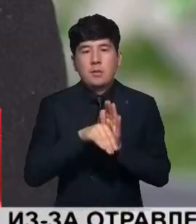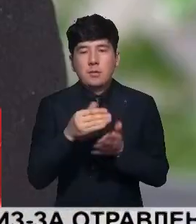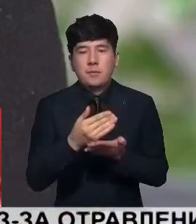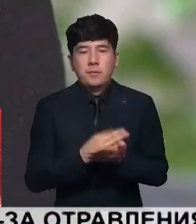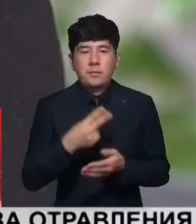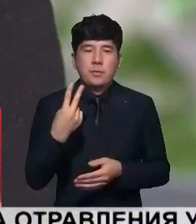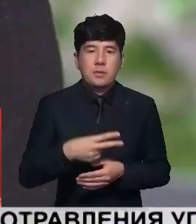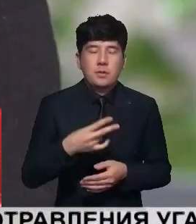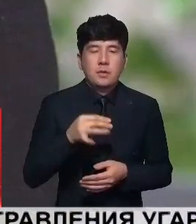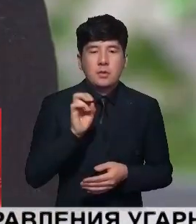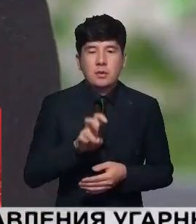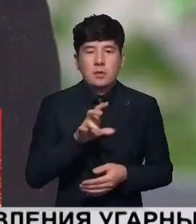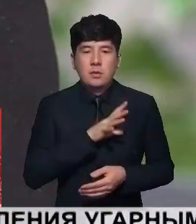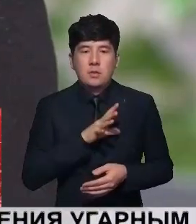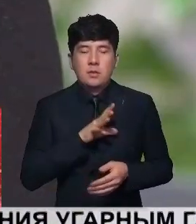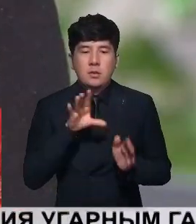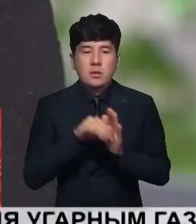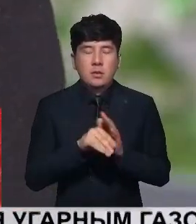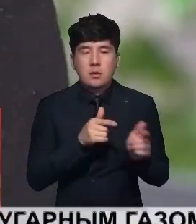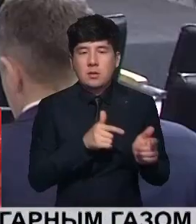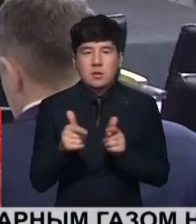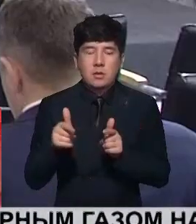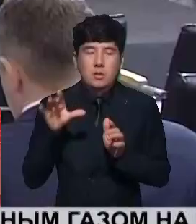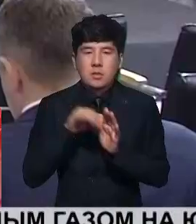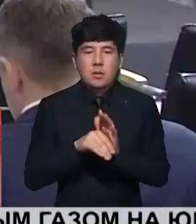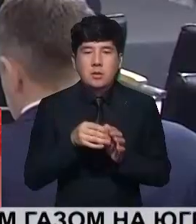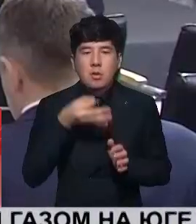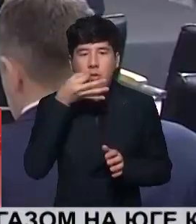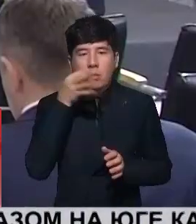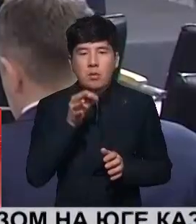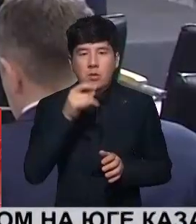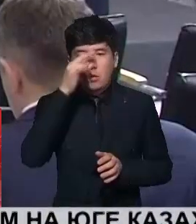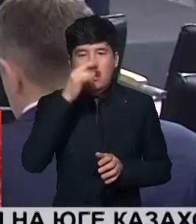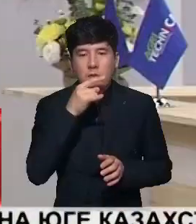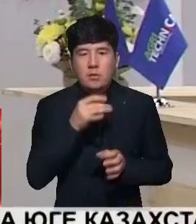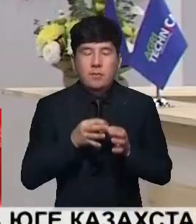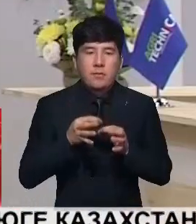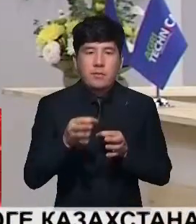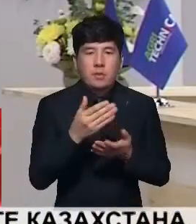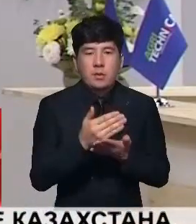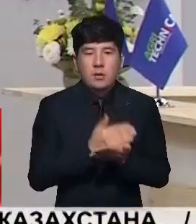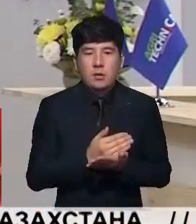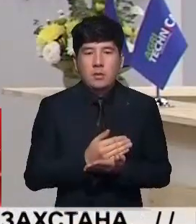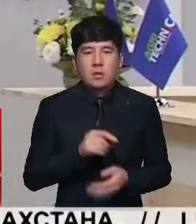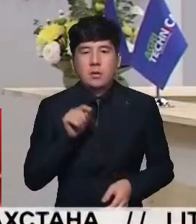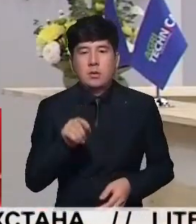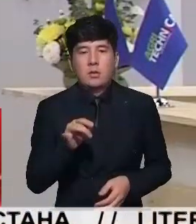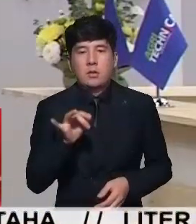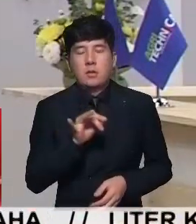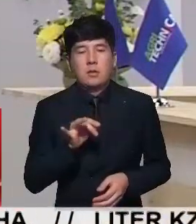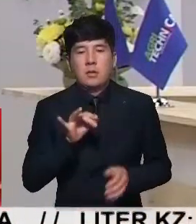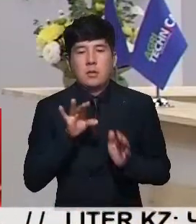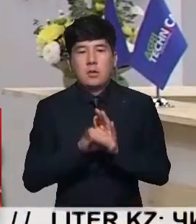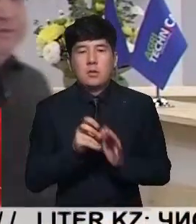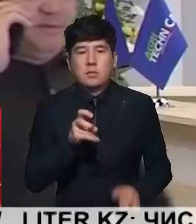25 немецких агропредприятий готовы поделиться передовым опытом с казахстанскими фермерами. В этом году интерес немецких